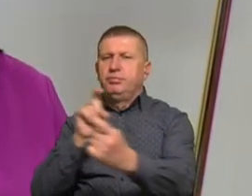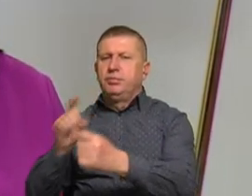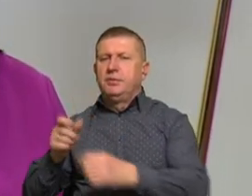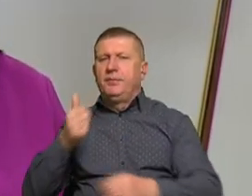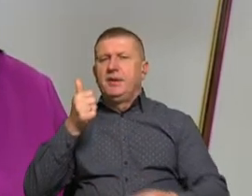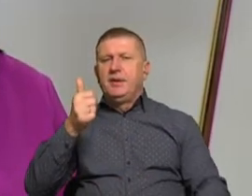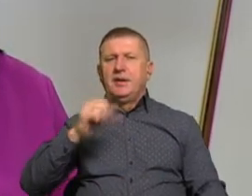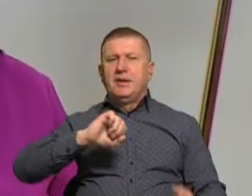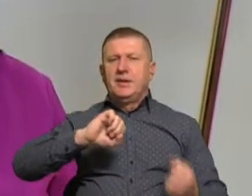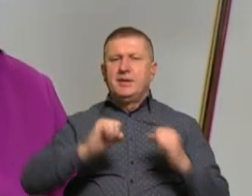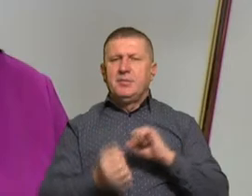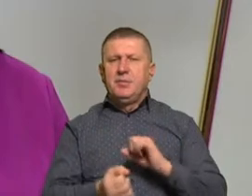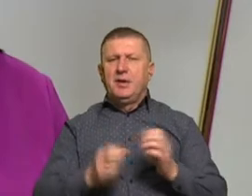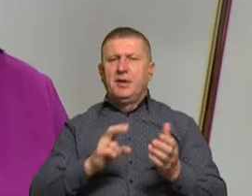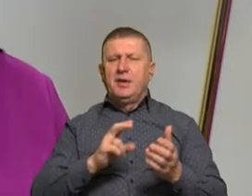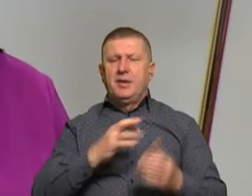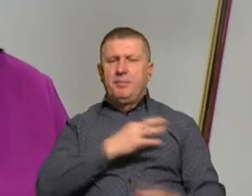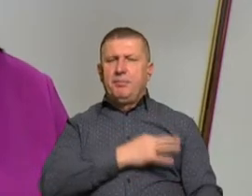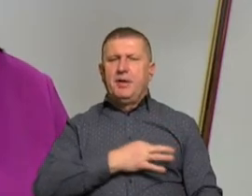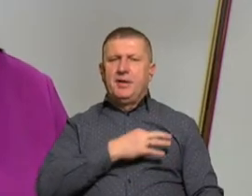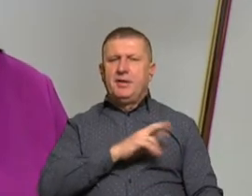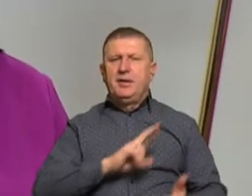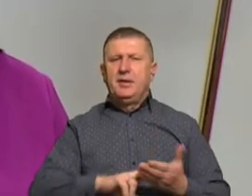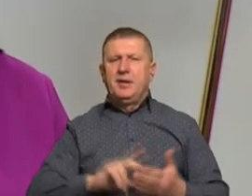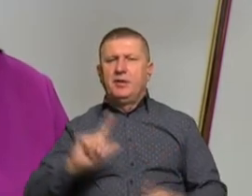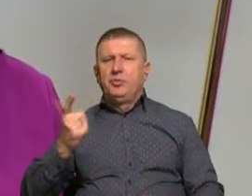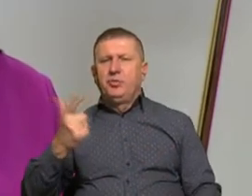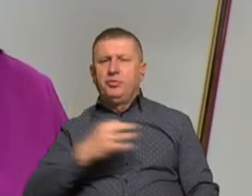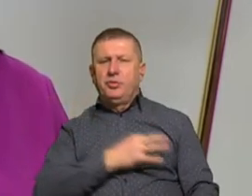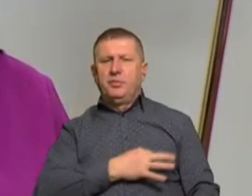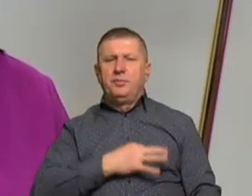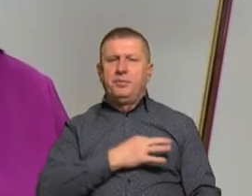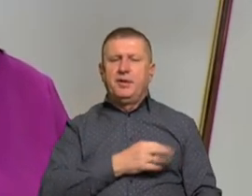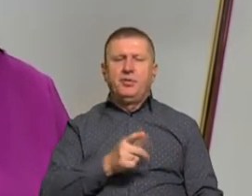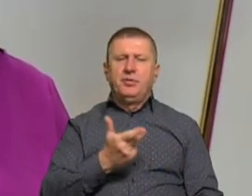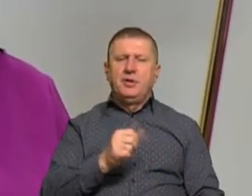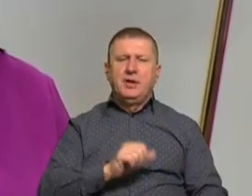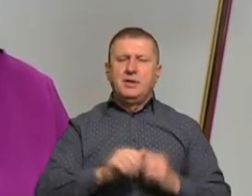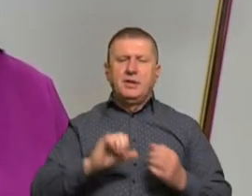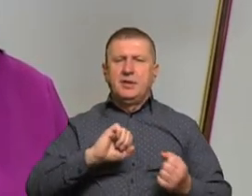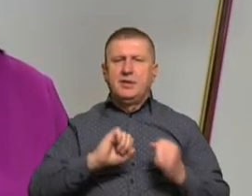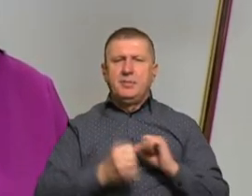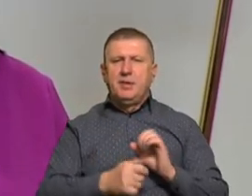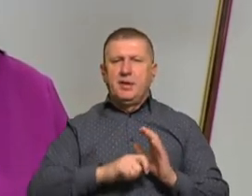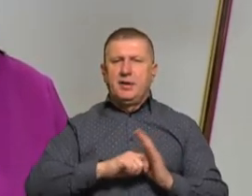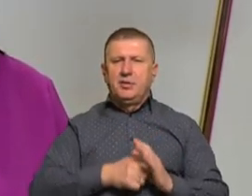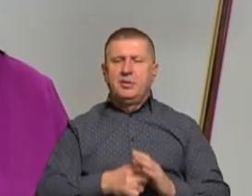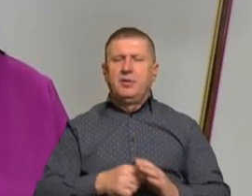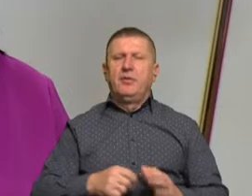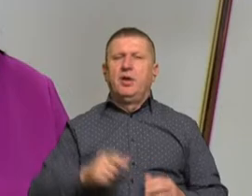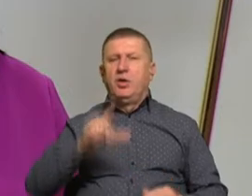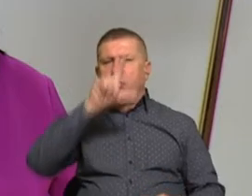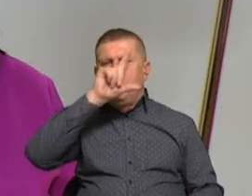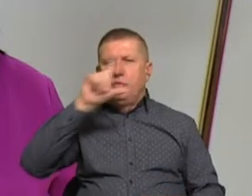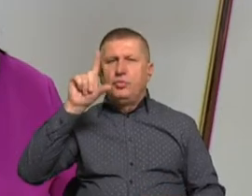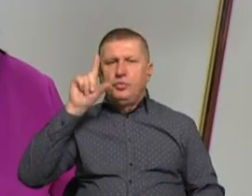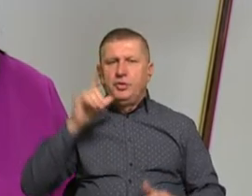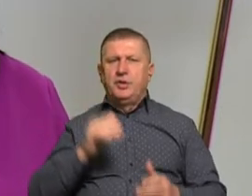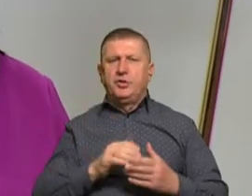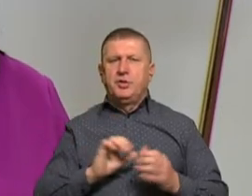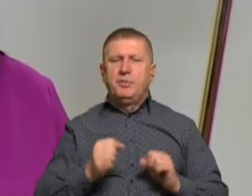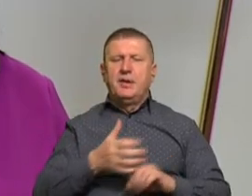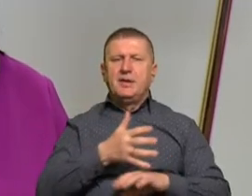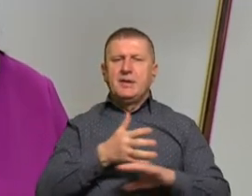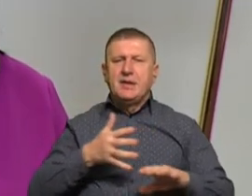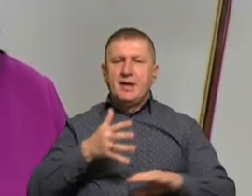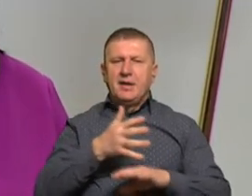jednej partii w Radzie Miejskiej na drugą partię to nie jest zmiana kluczowa. Kluczem do zmian są w mojej ocenie ludzie. Zaremska i